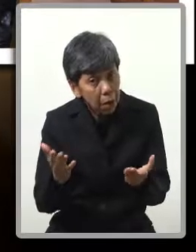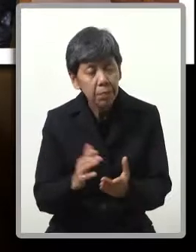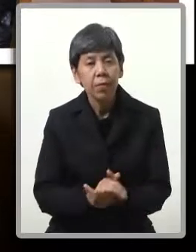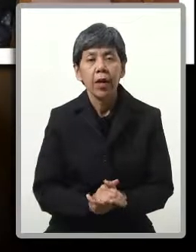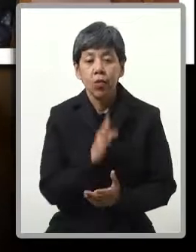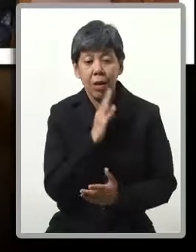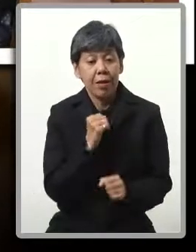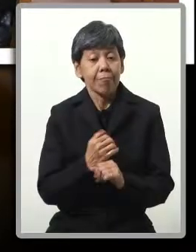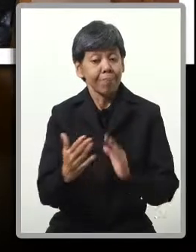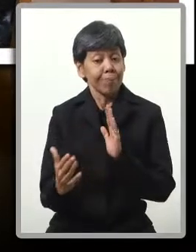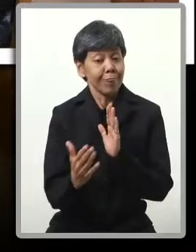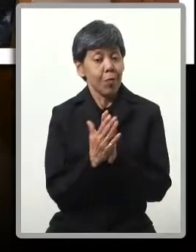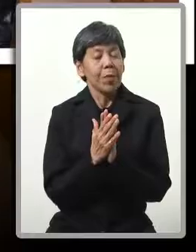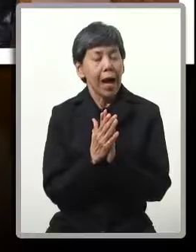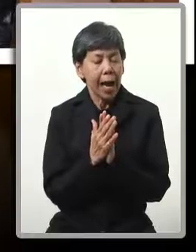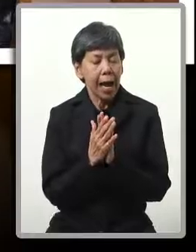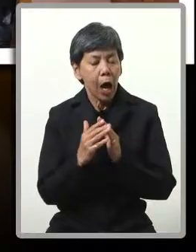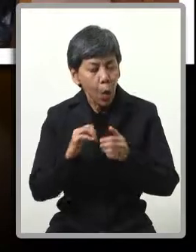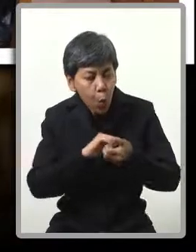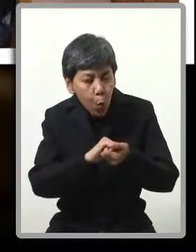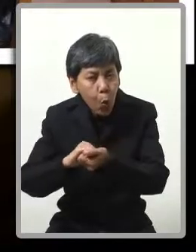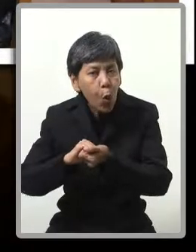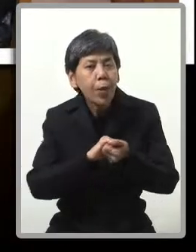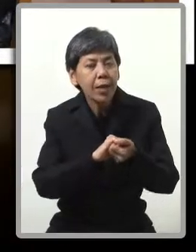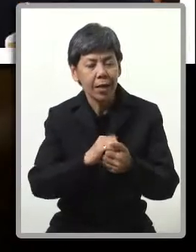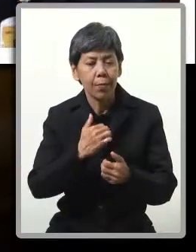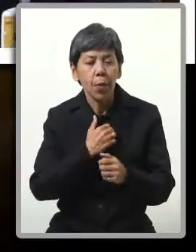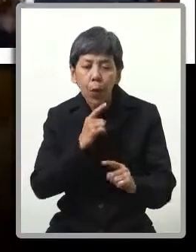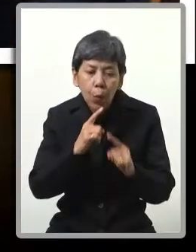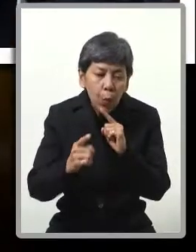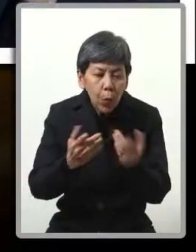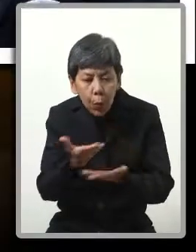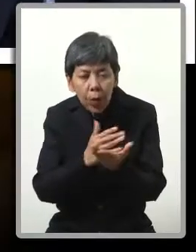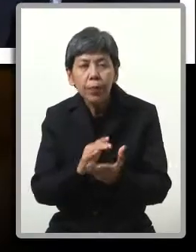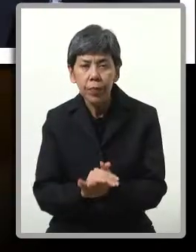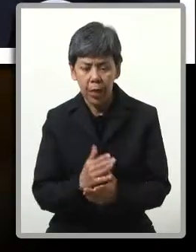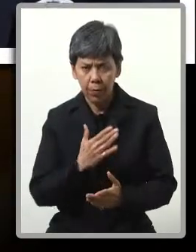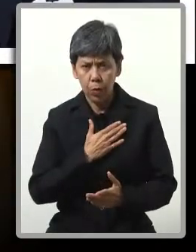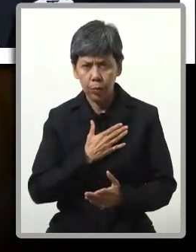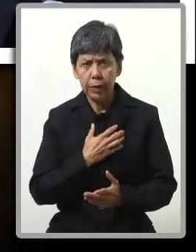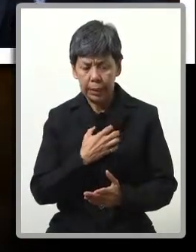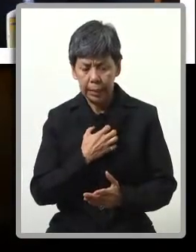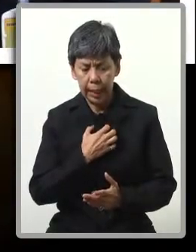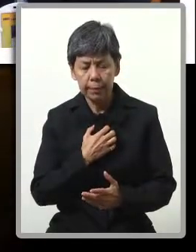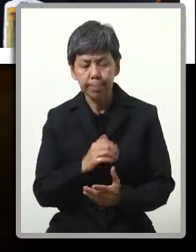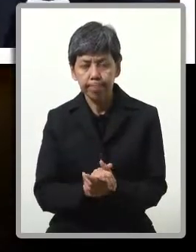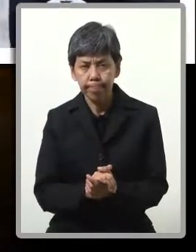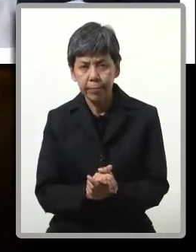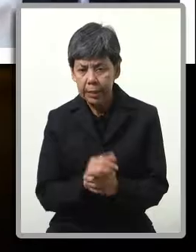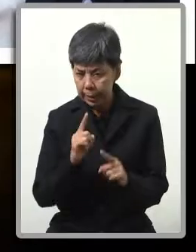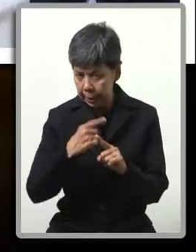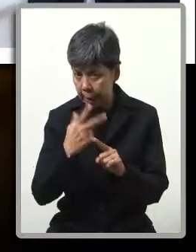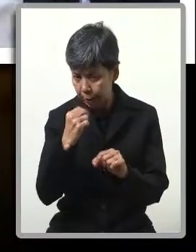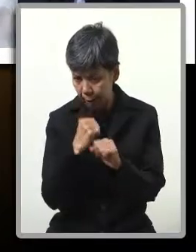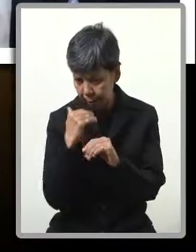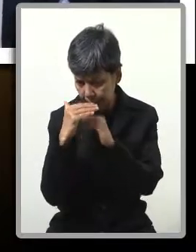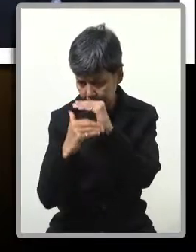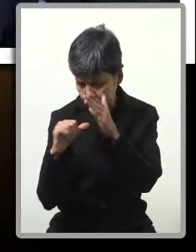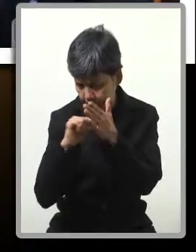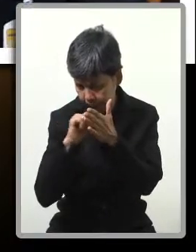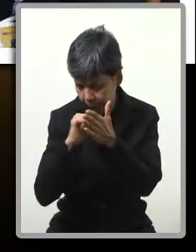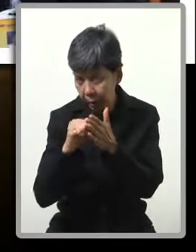างถ้าท่านจะไปกับผมเรามาเดินต้นทางเดียวกันผมเอาเขาเข้ามาผมบอกว่าผมตั้งทาร์เก็ตไป3เดือนเราจะ